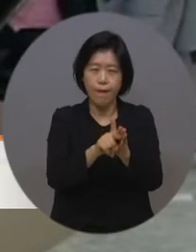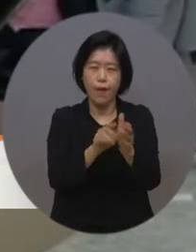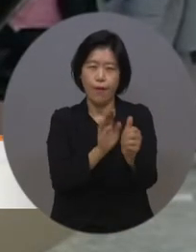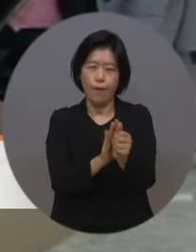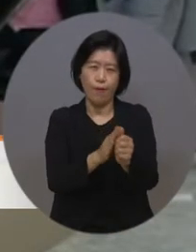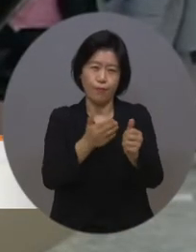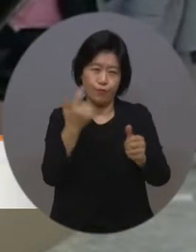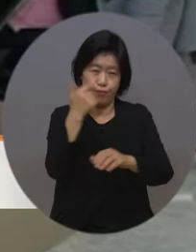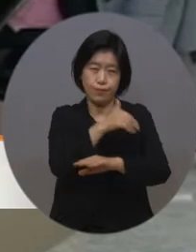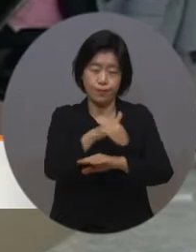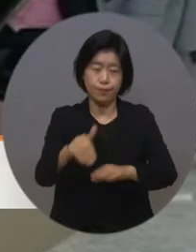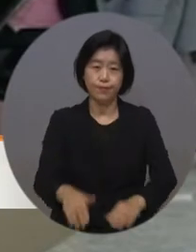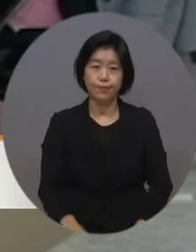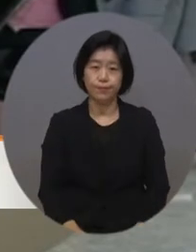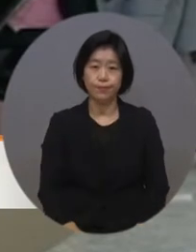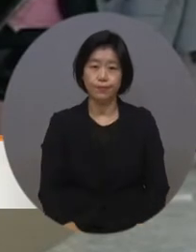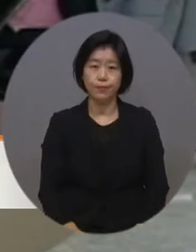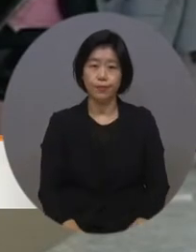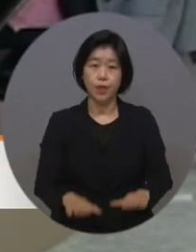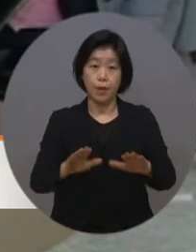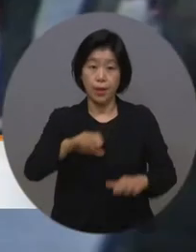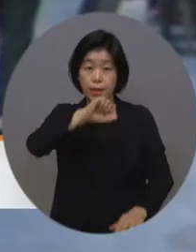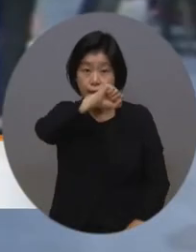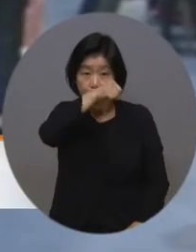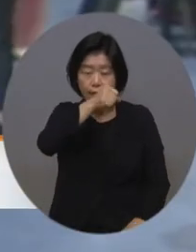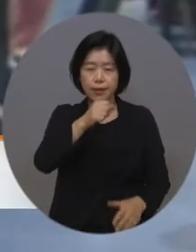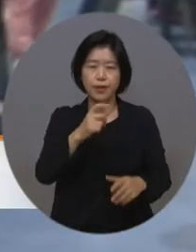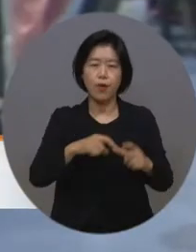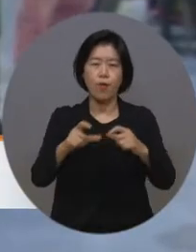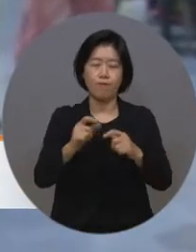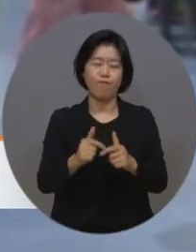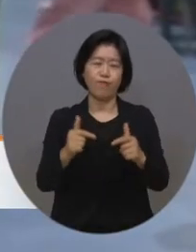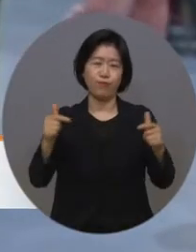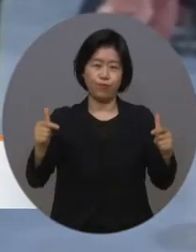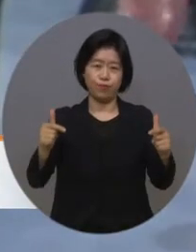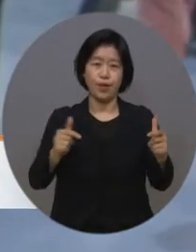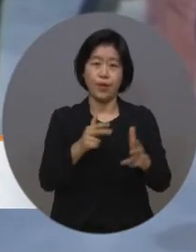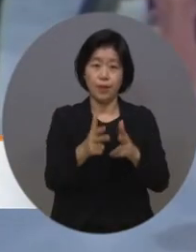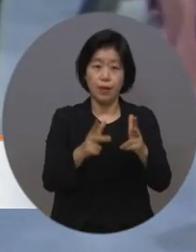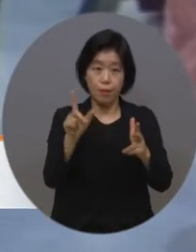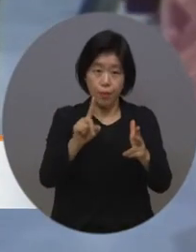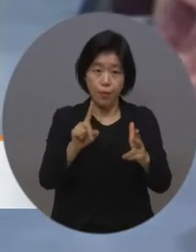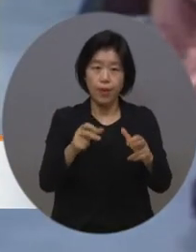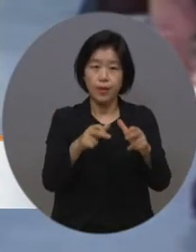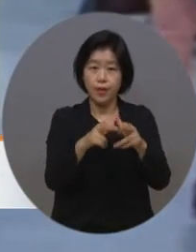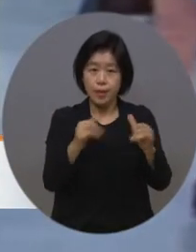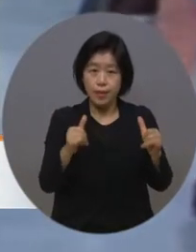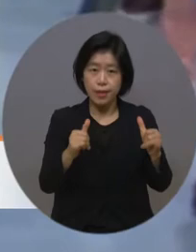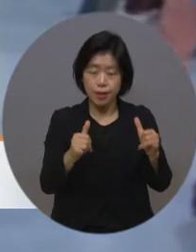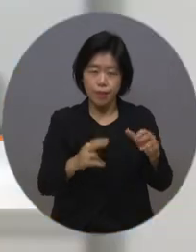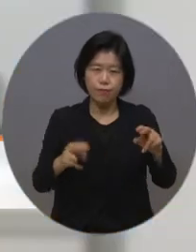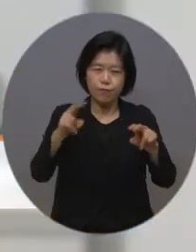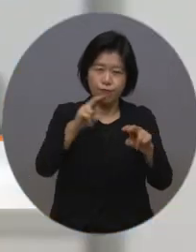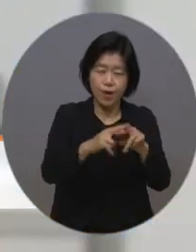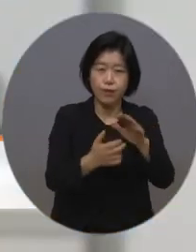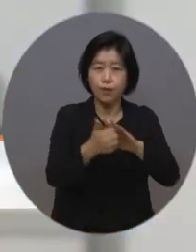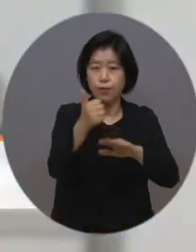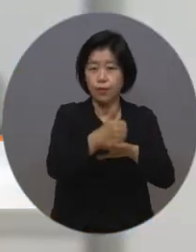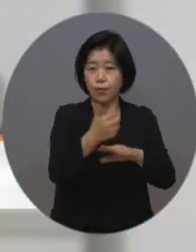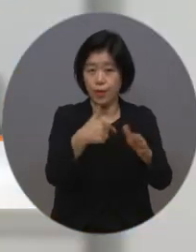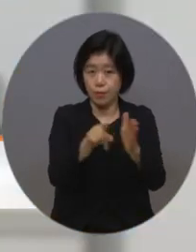밝혔습니다. 이번 추경예산으로 증액 편성된 사업은 장애인 취업성공 패키지와 장애인